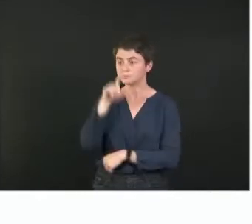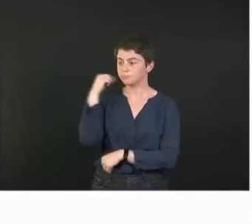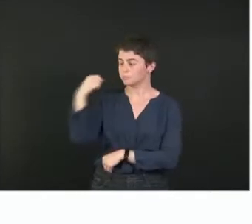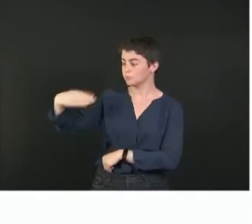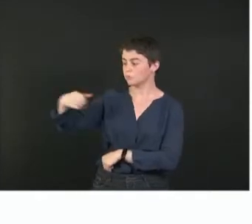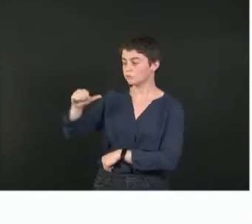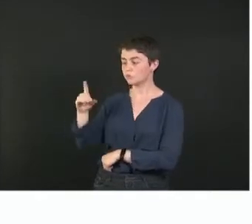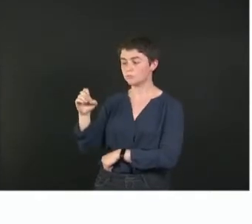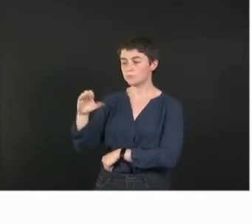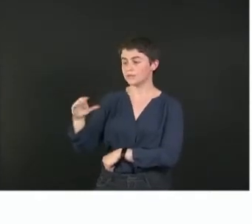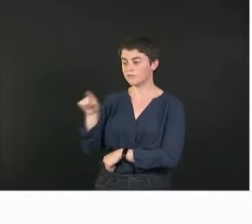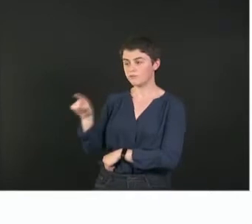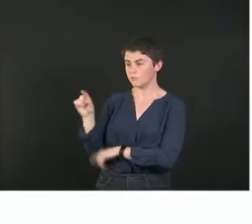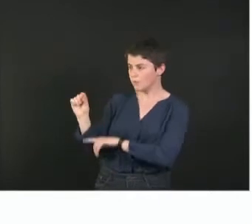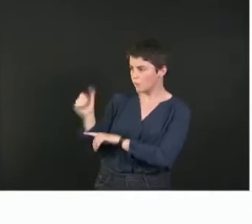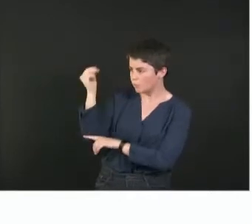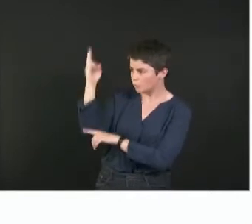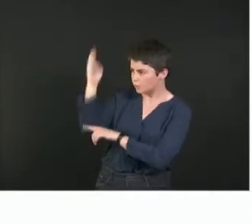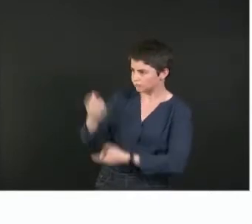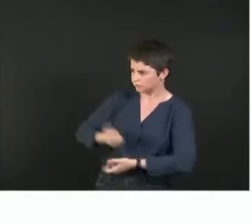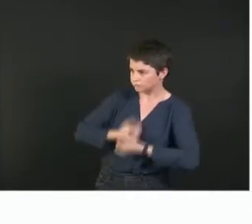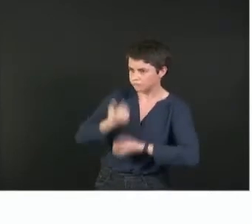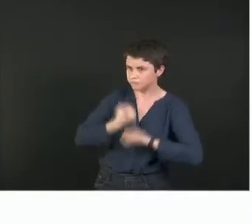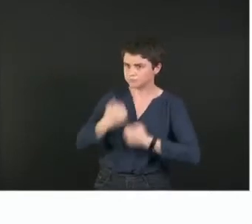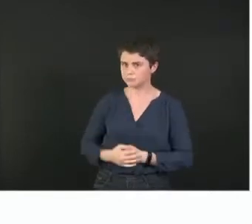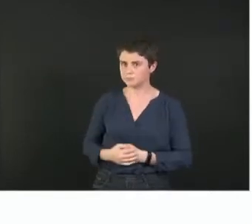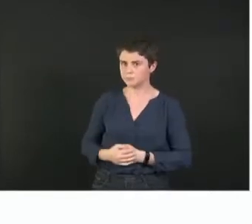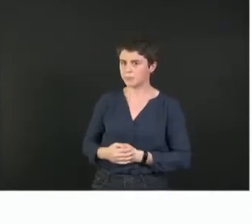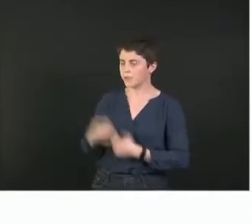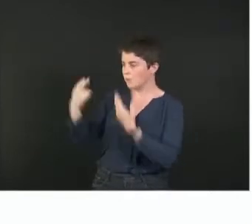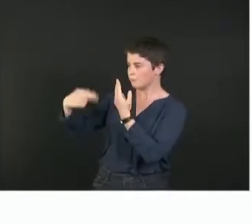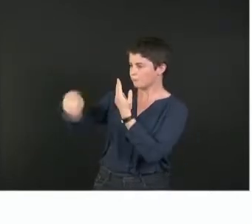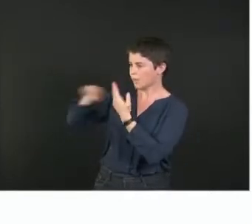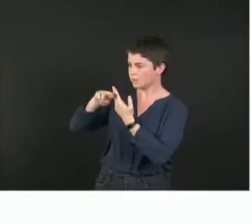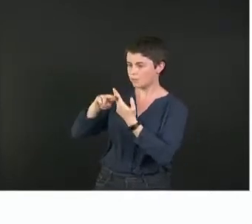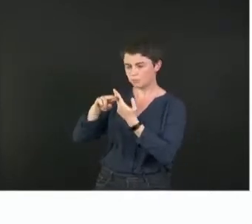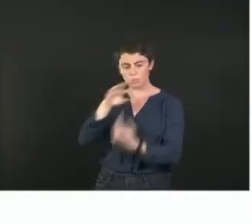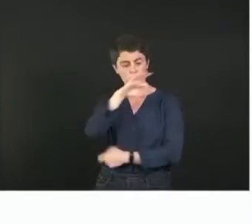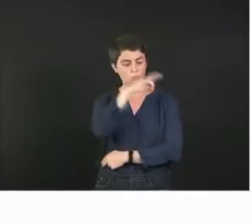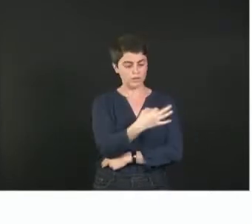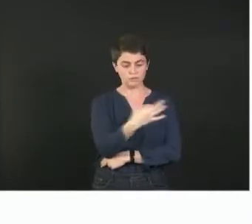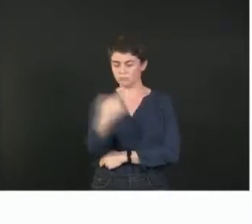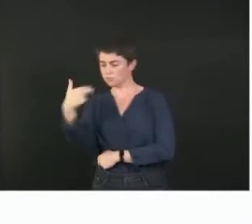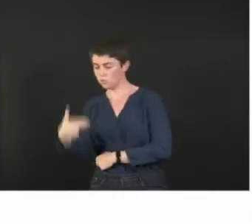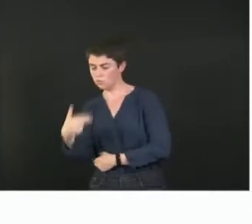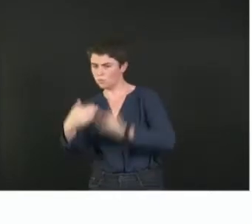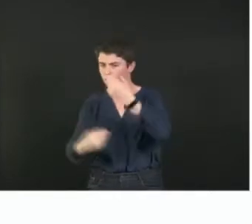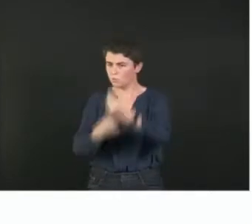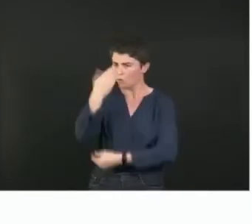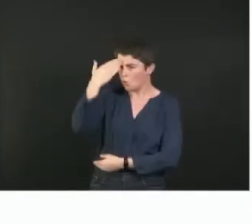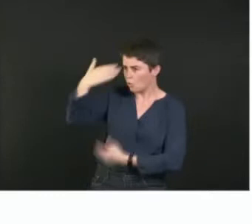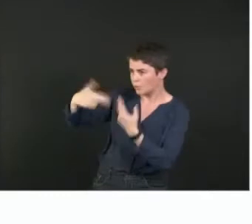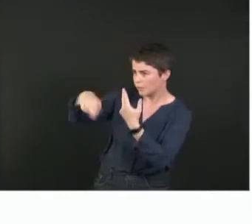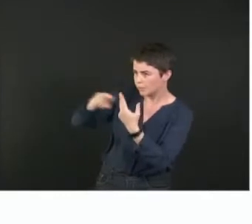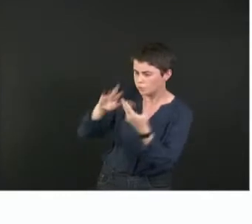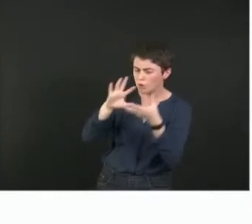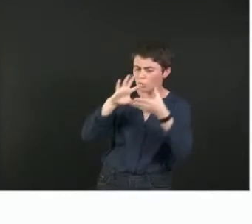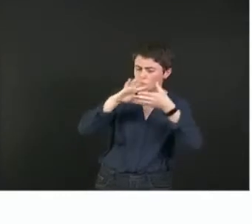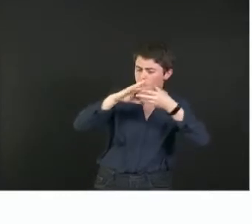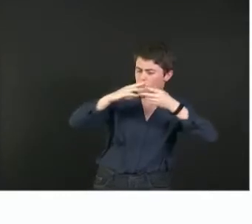vous. Est-ce que ça appelle une réponse fermée, oui, non, ou est-ce que cette formulation vous